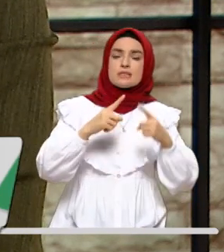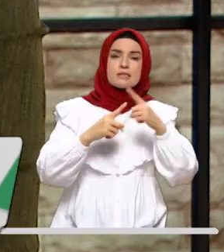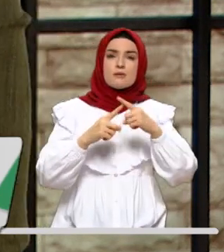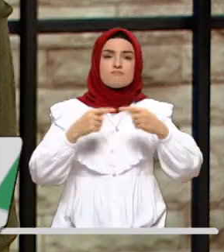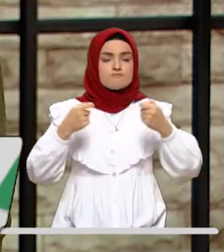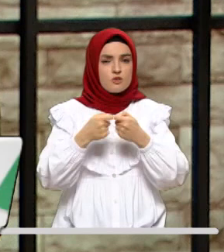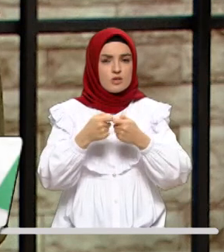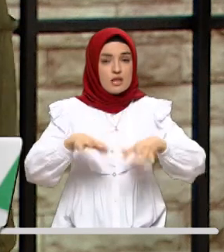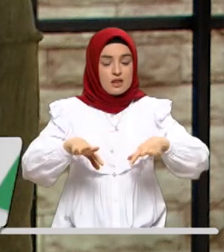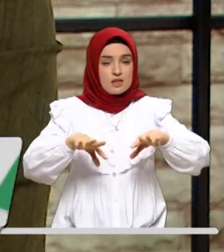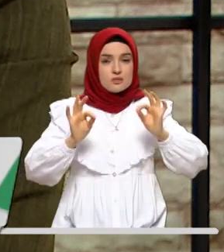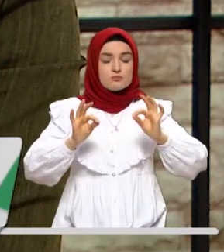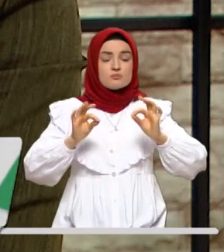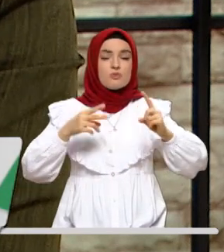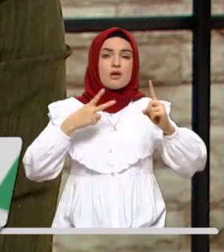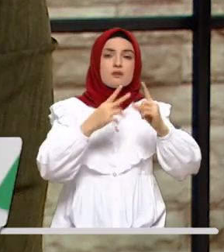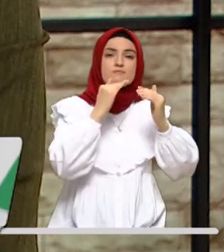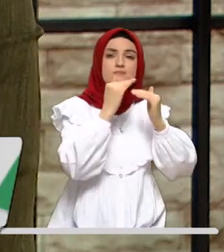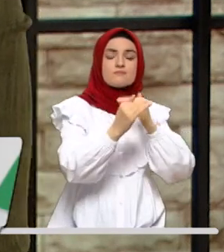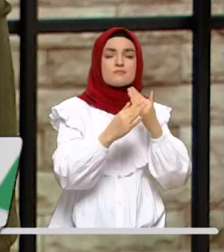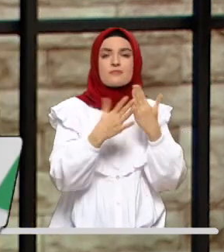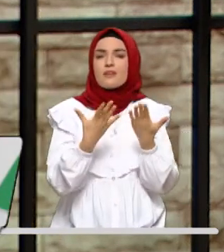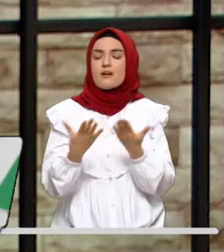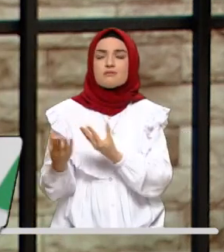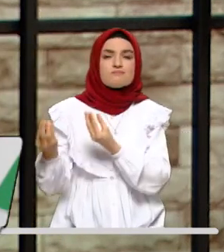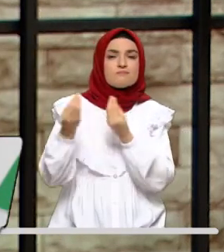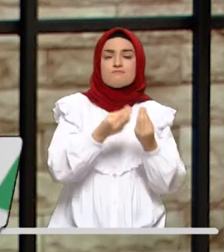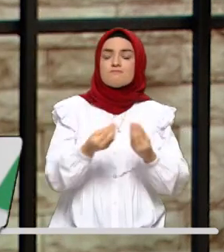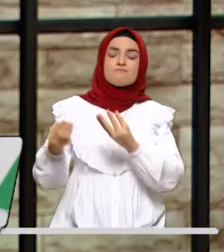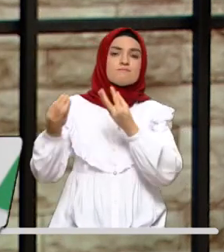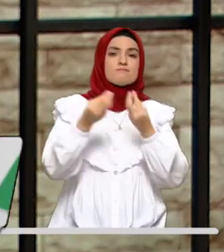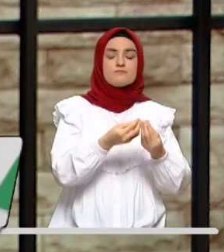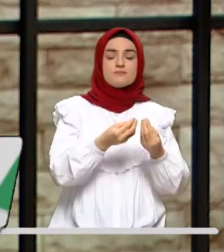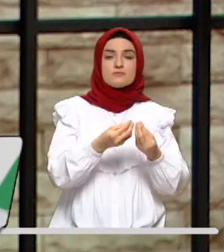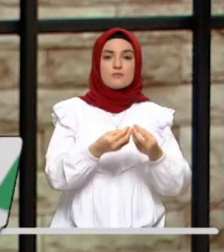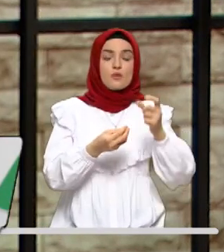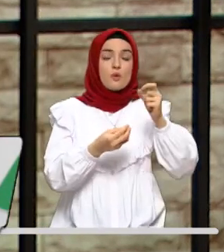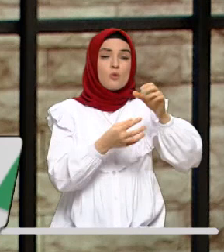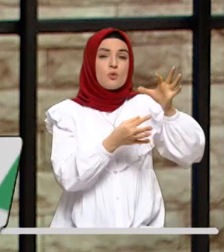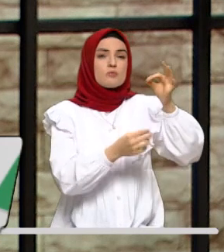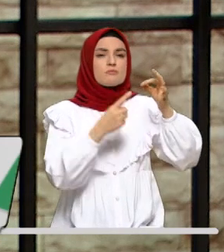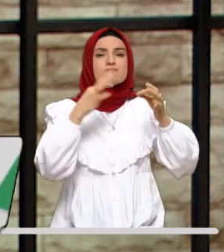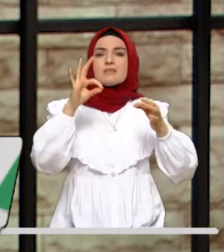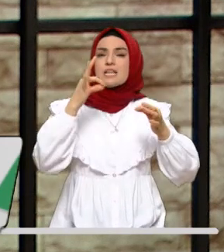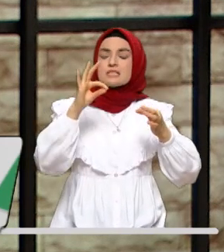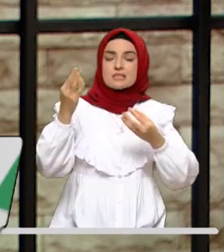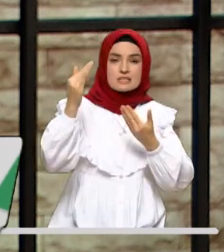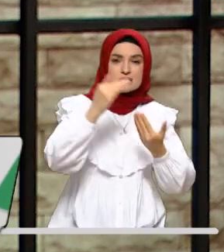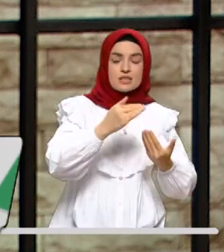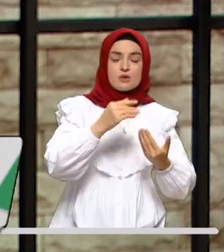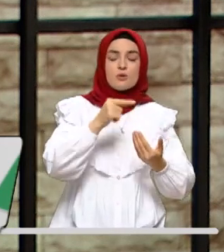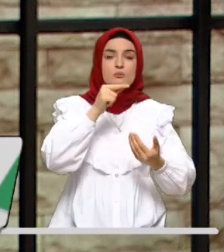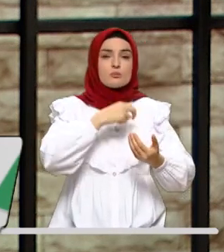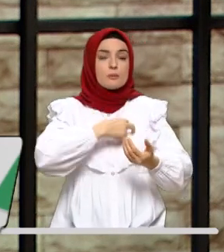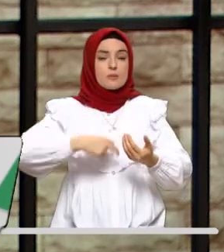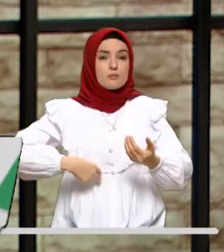kiramın neyi varsa elinden getiriyor. Hazreti Osman bir şeyler getiriyor, altın getiriyor. Ya Resulallah diyor,